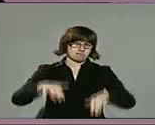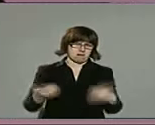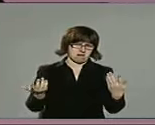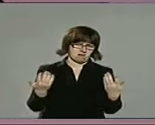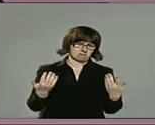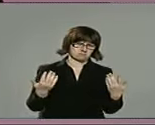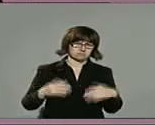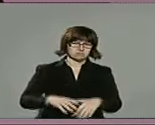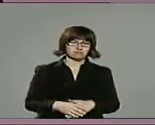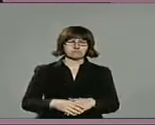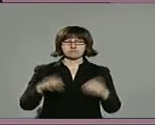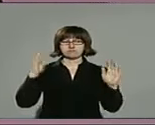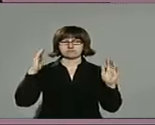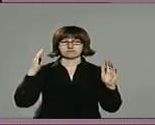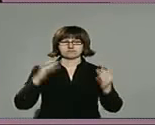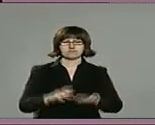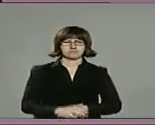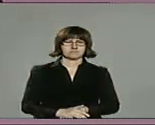und Genossen.